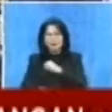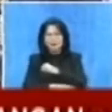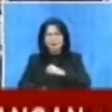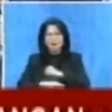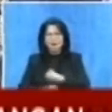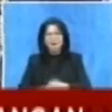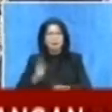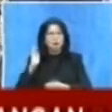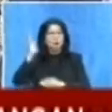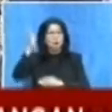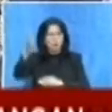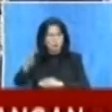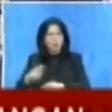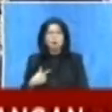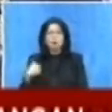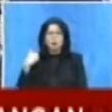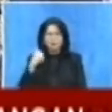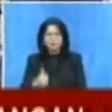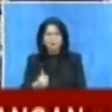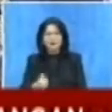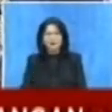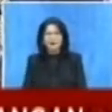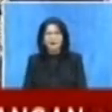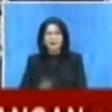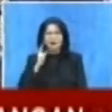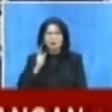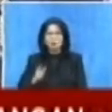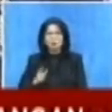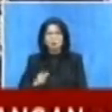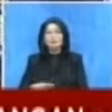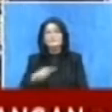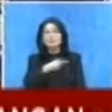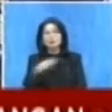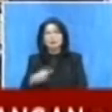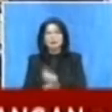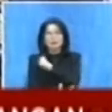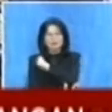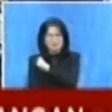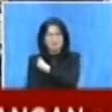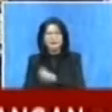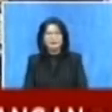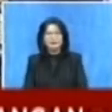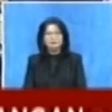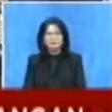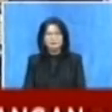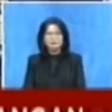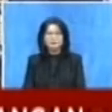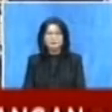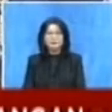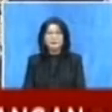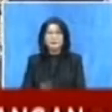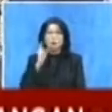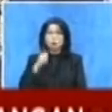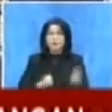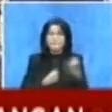diharapkan akan mampu memotong rantai kemiskinan. Sejalan dengan hal tersebut, untuk